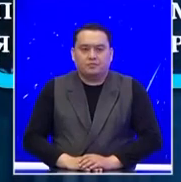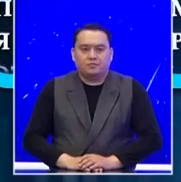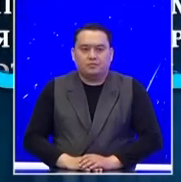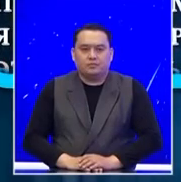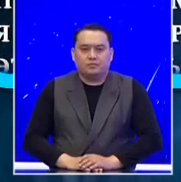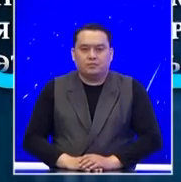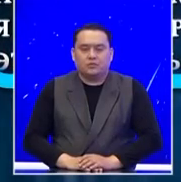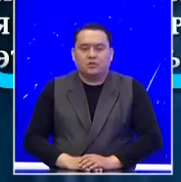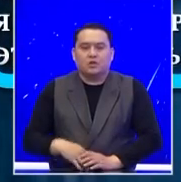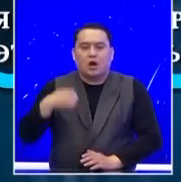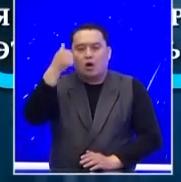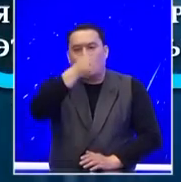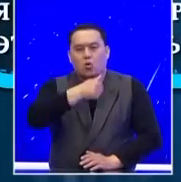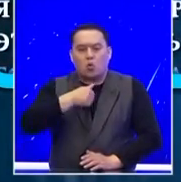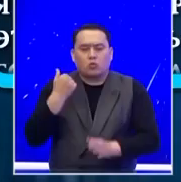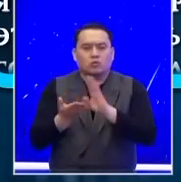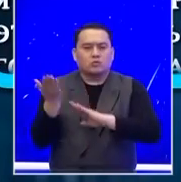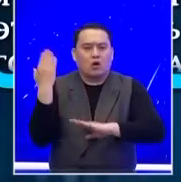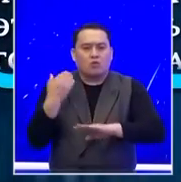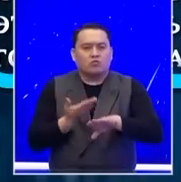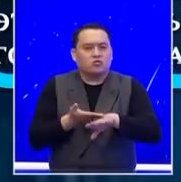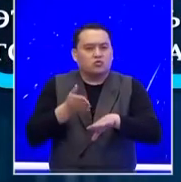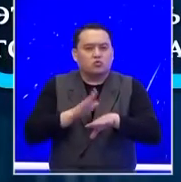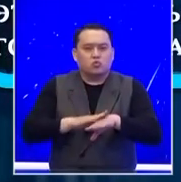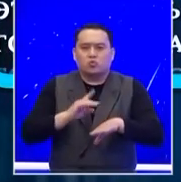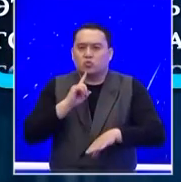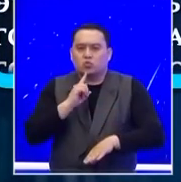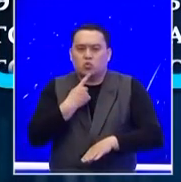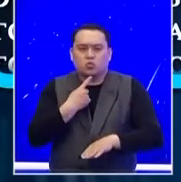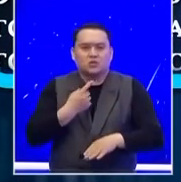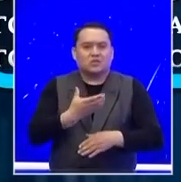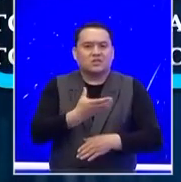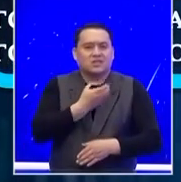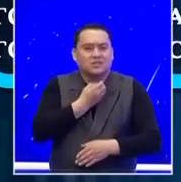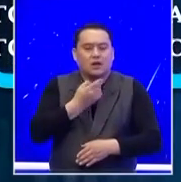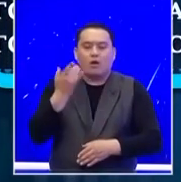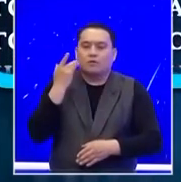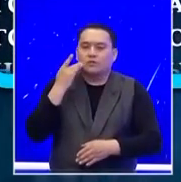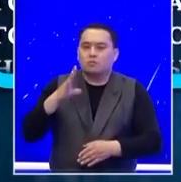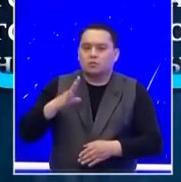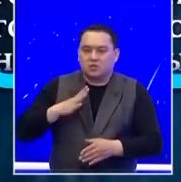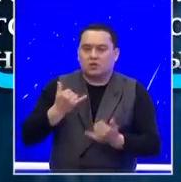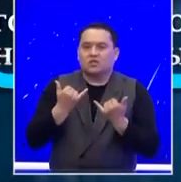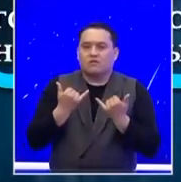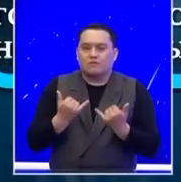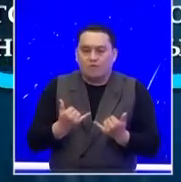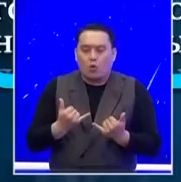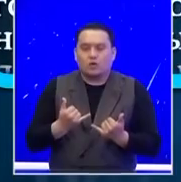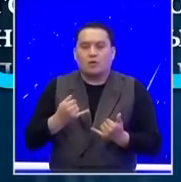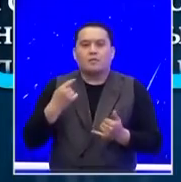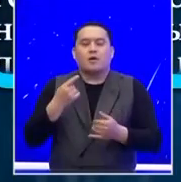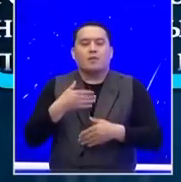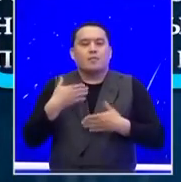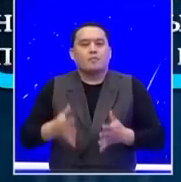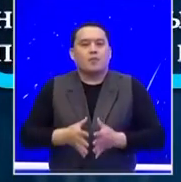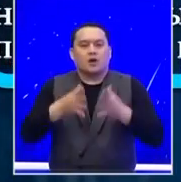За годы независимости мы пережили многие трудности и кризисы. Обо всем этом я всегда высказывался открыто и ясно. Вы оказывали